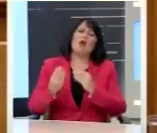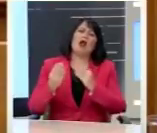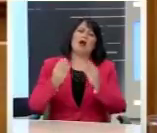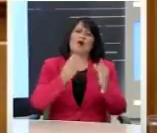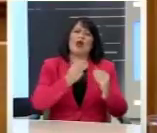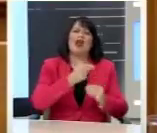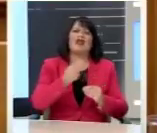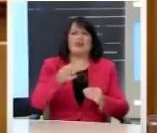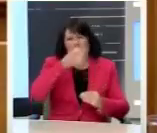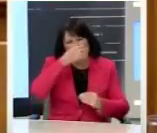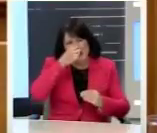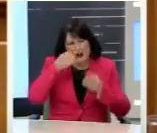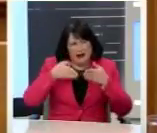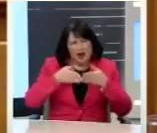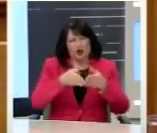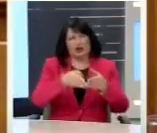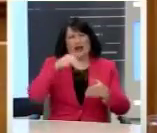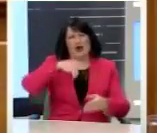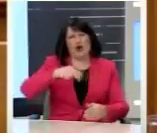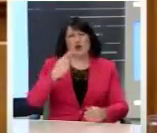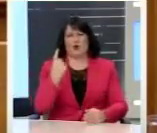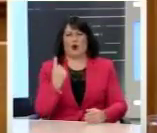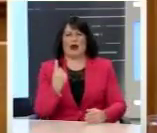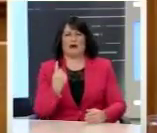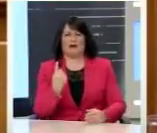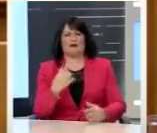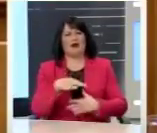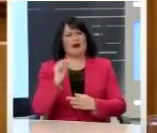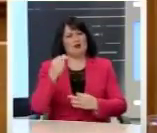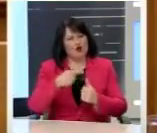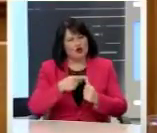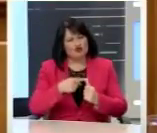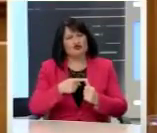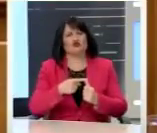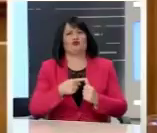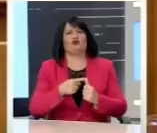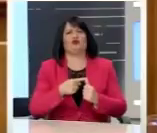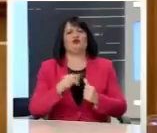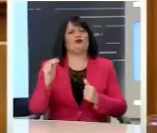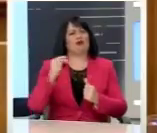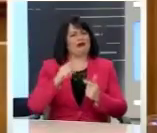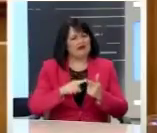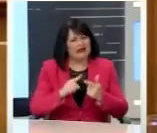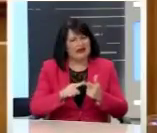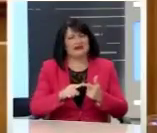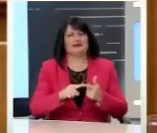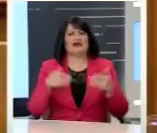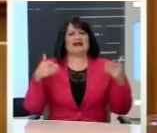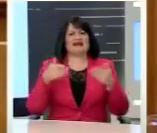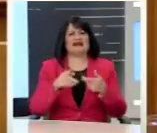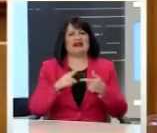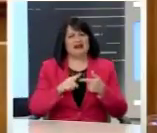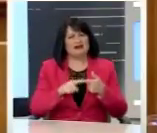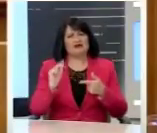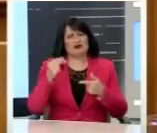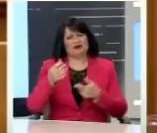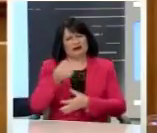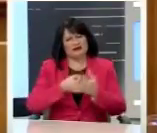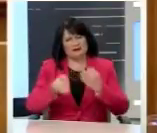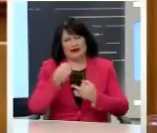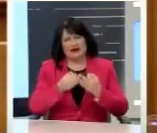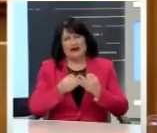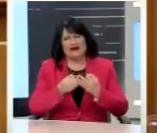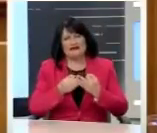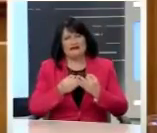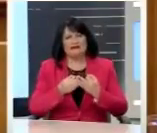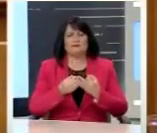την υπόθεση του Νουρουάν και από τον κοινοβουλευτικό μας εκπρόσωπο και από τους δύο βουλευτές, τον εισηγητή και τον βουλευτή που μίλησε, με